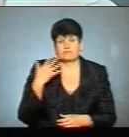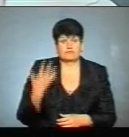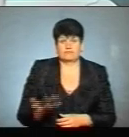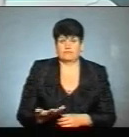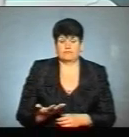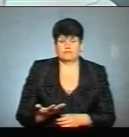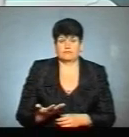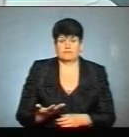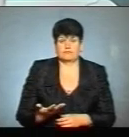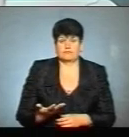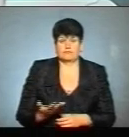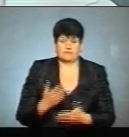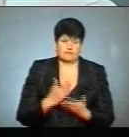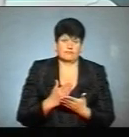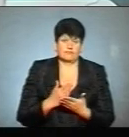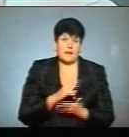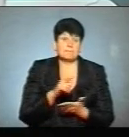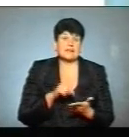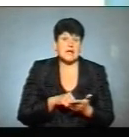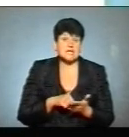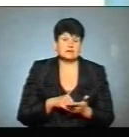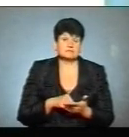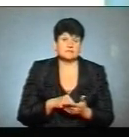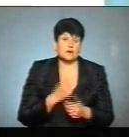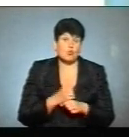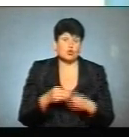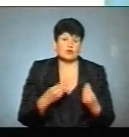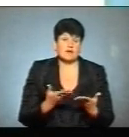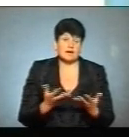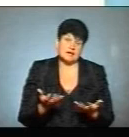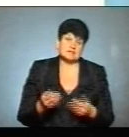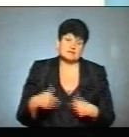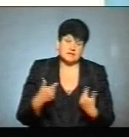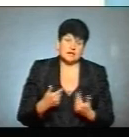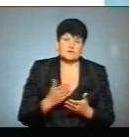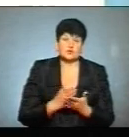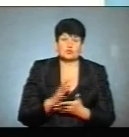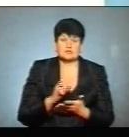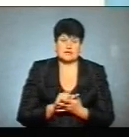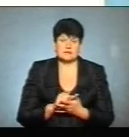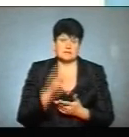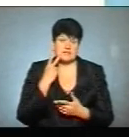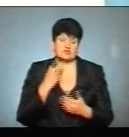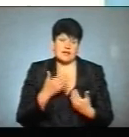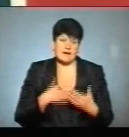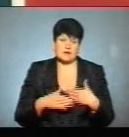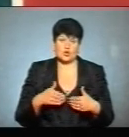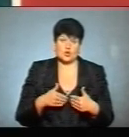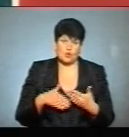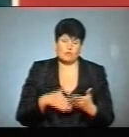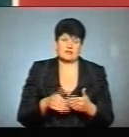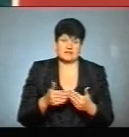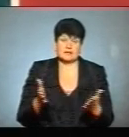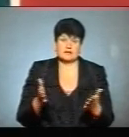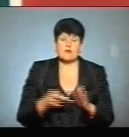є, тільки питання за роботодавцем. Хай звертається служба зайнятості, ми завжди раді допомогти і відкриті. У плані